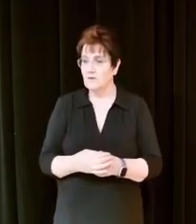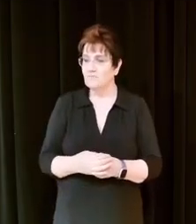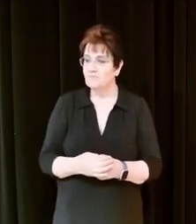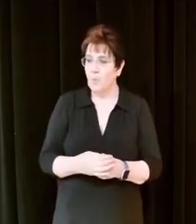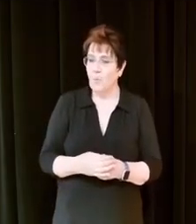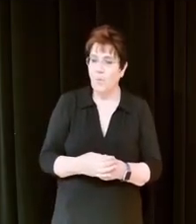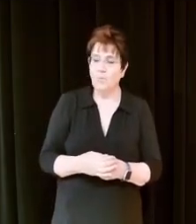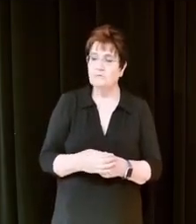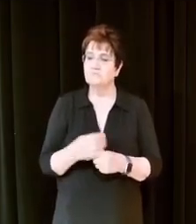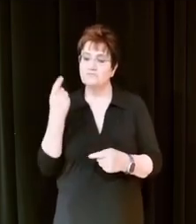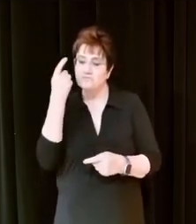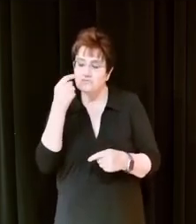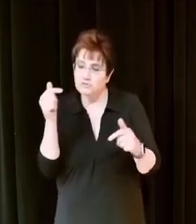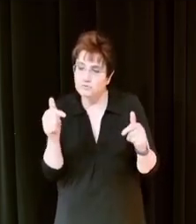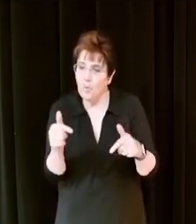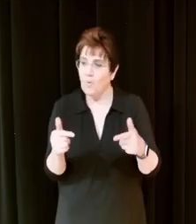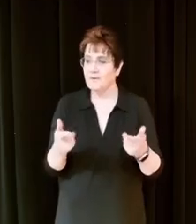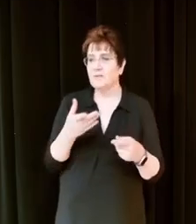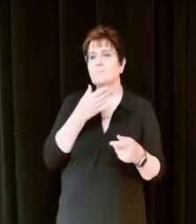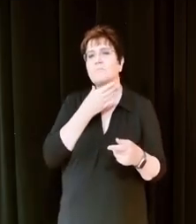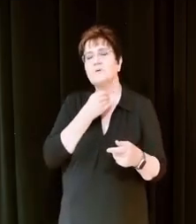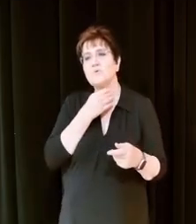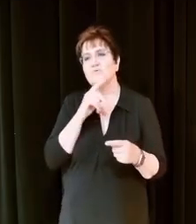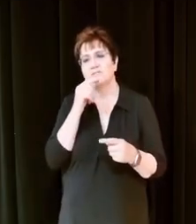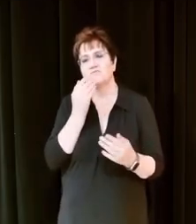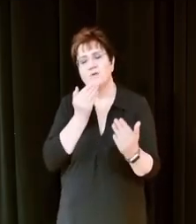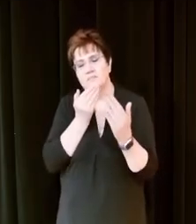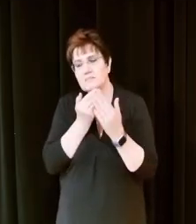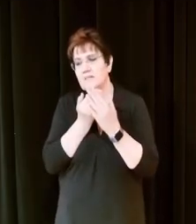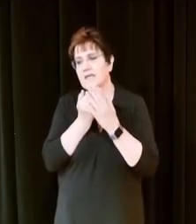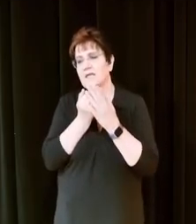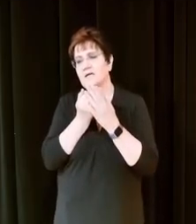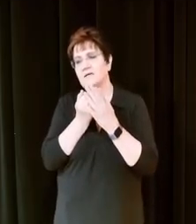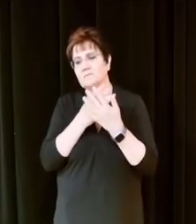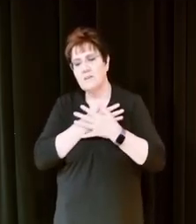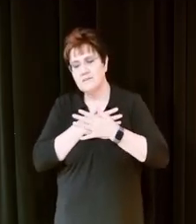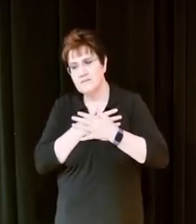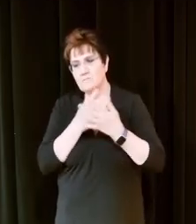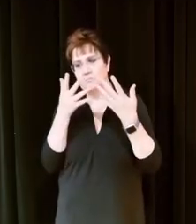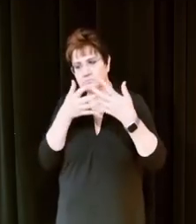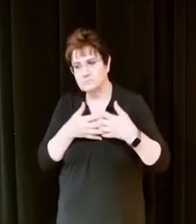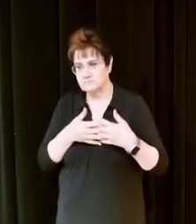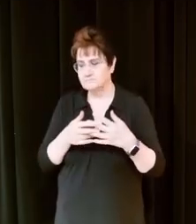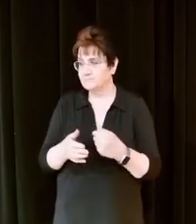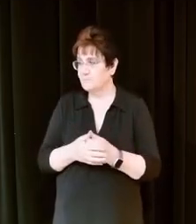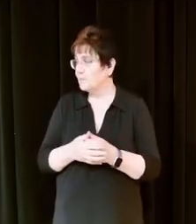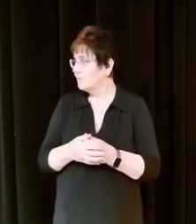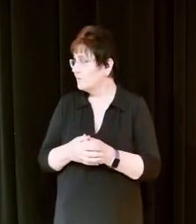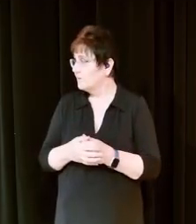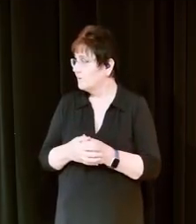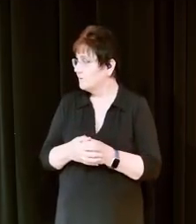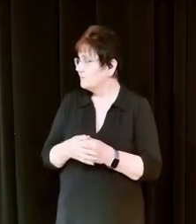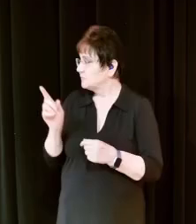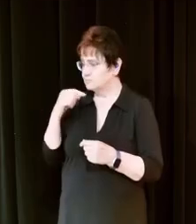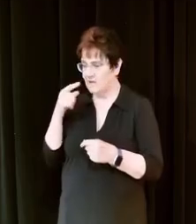werden und Bedürfnis nach Nähe und nach Zuwendung und all dieses. Sie meint, das ist ja fast